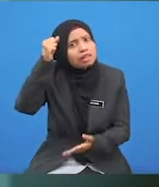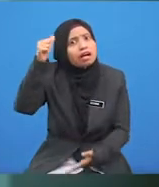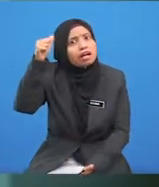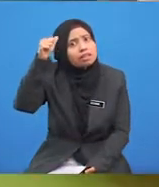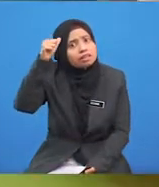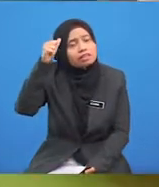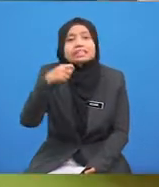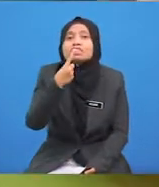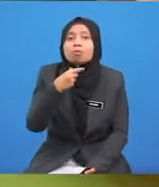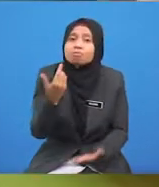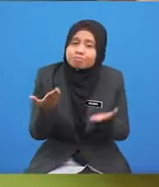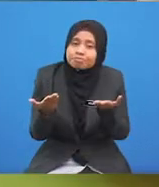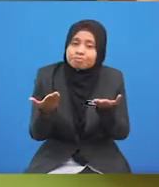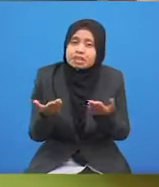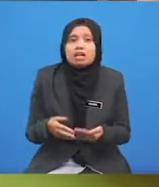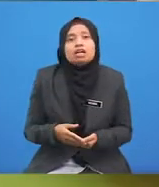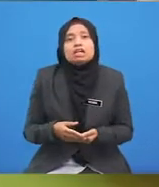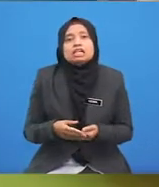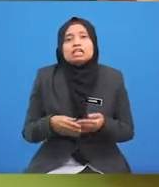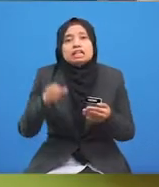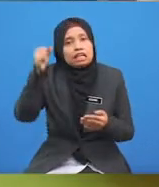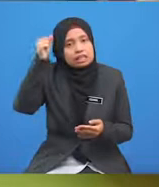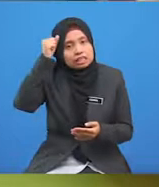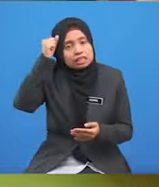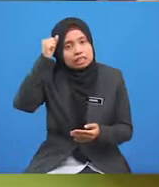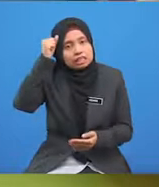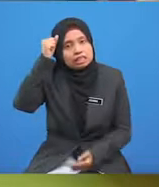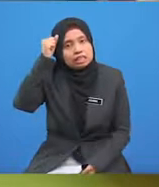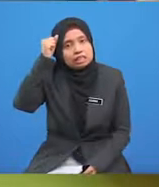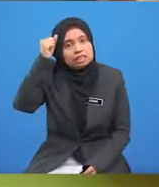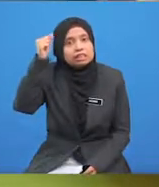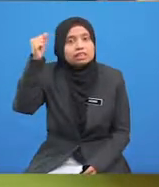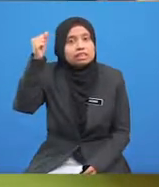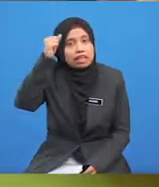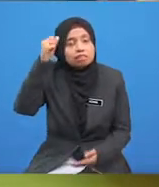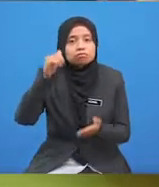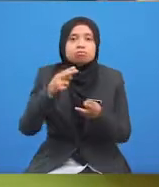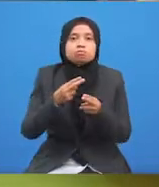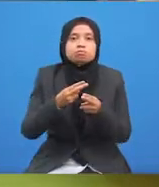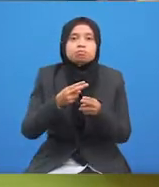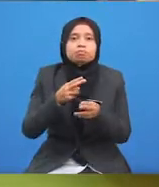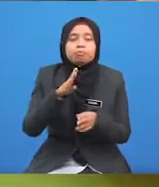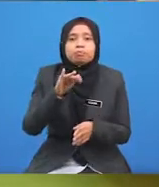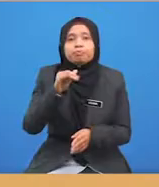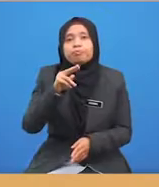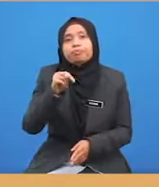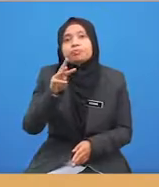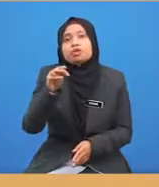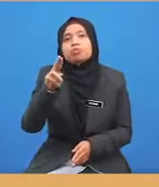ini? Syed Muhammad Al-Naqib bin Ali bin Abdullah bin Muhsin